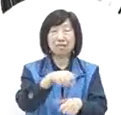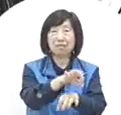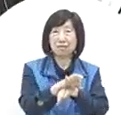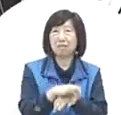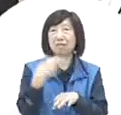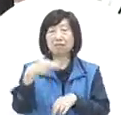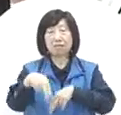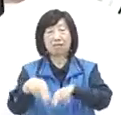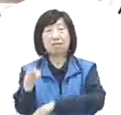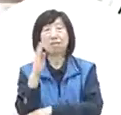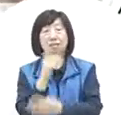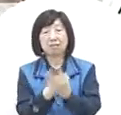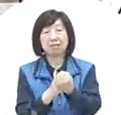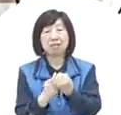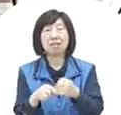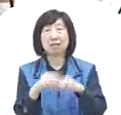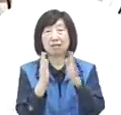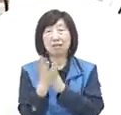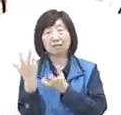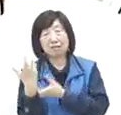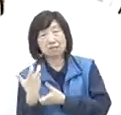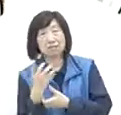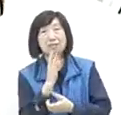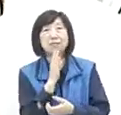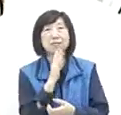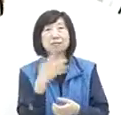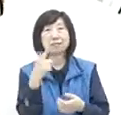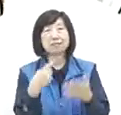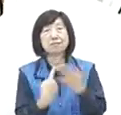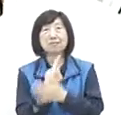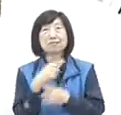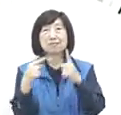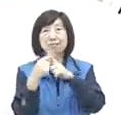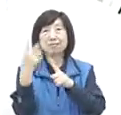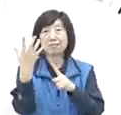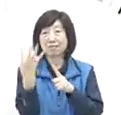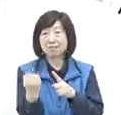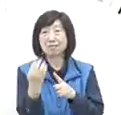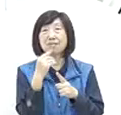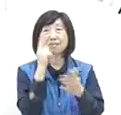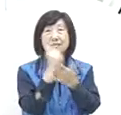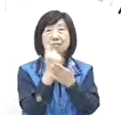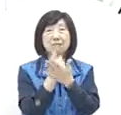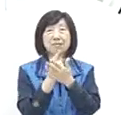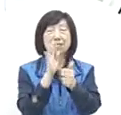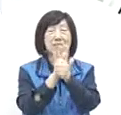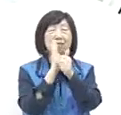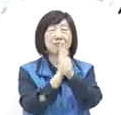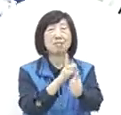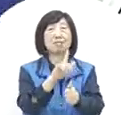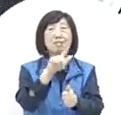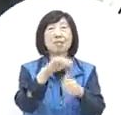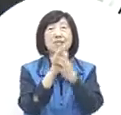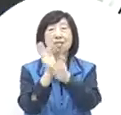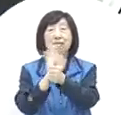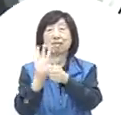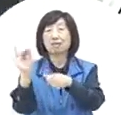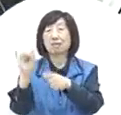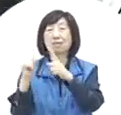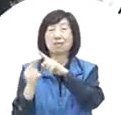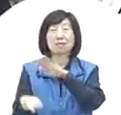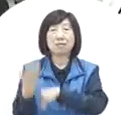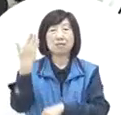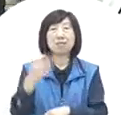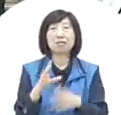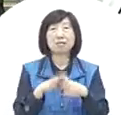行政量，是非常负担的。不是说他人数少，因为其实每个辅导老师都要服务过上100人。所以市长，